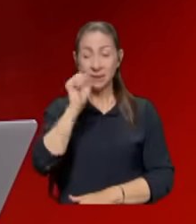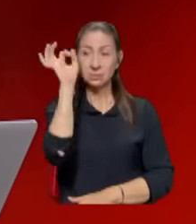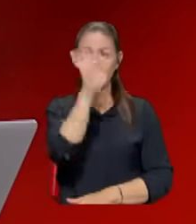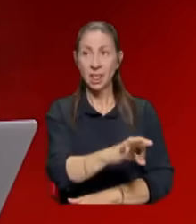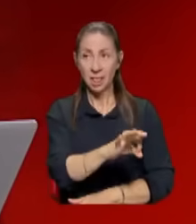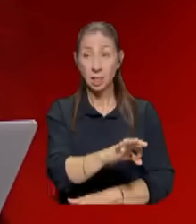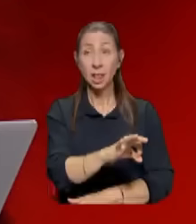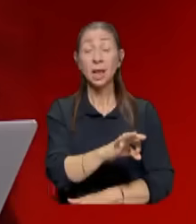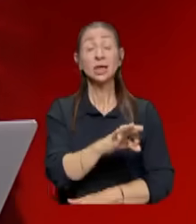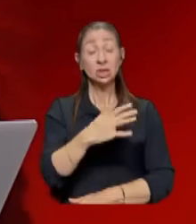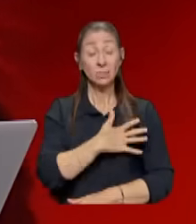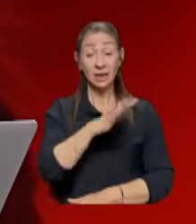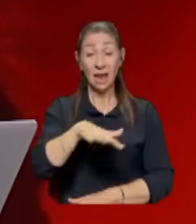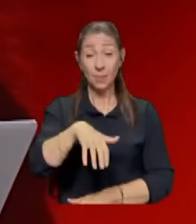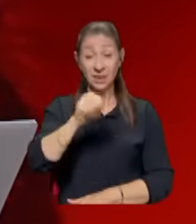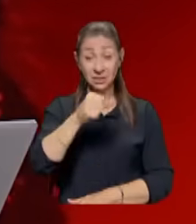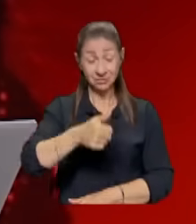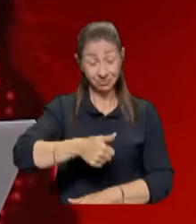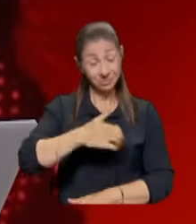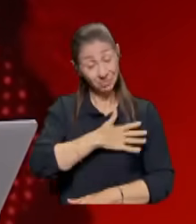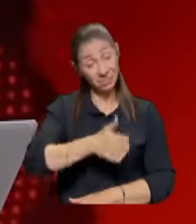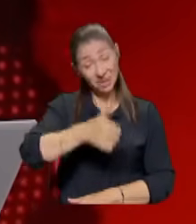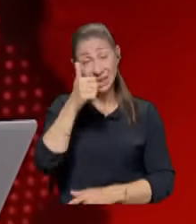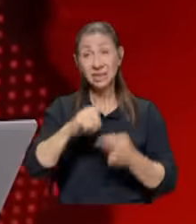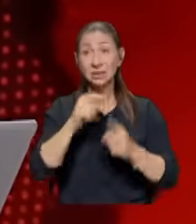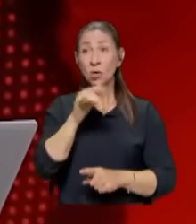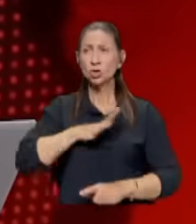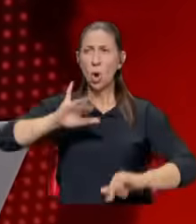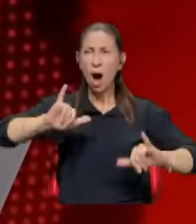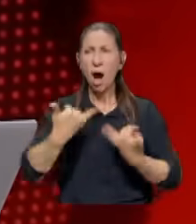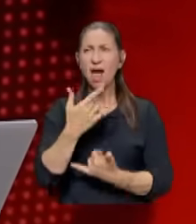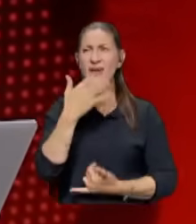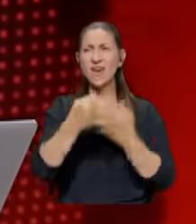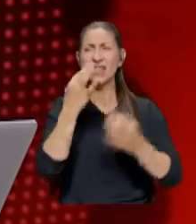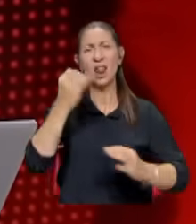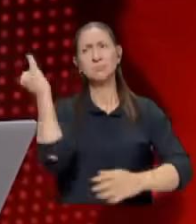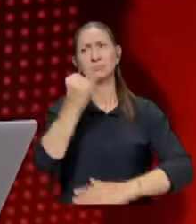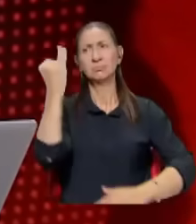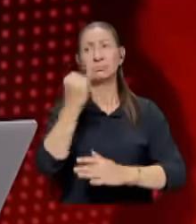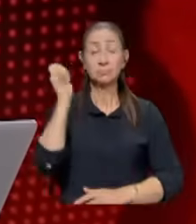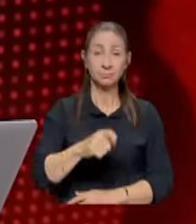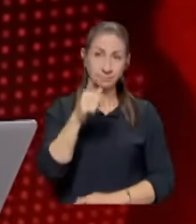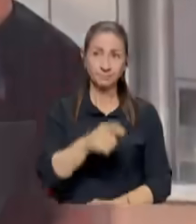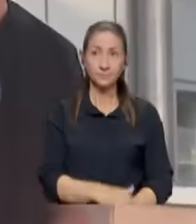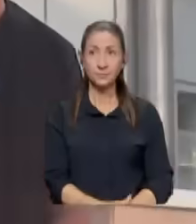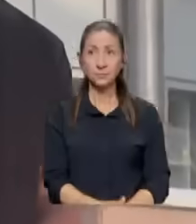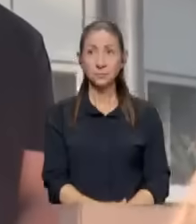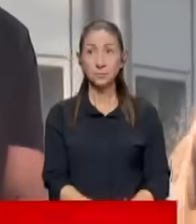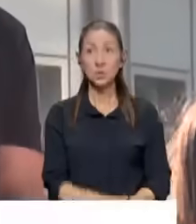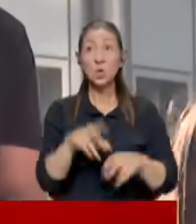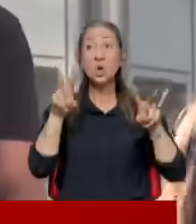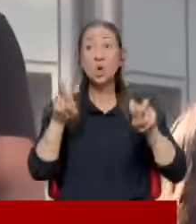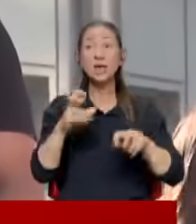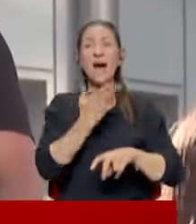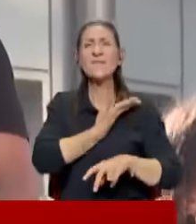Merkezi'ne ulaştı. CHP Genel Başkanı Kemal Kılıçdaroğlu'nu çok sert ifadelerle hedef aldı. Bak koltuk